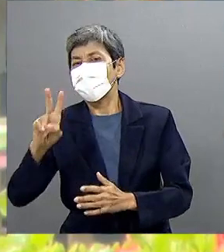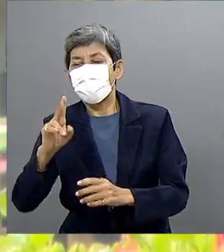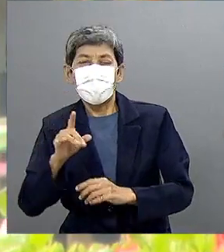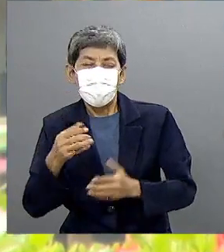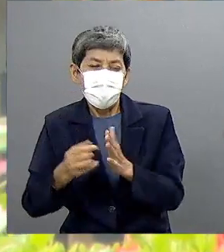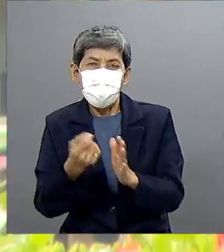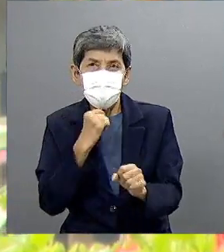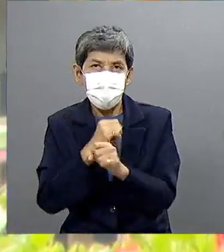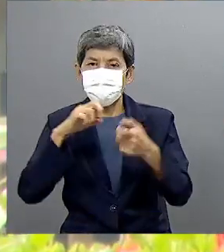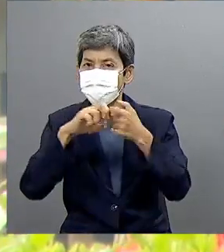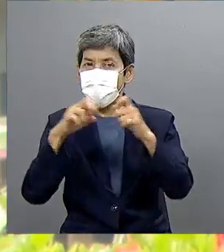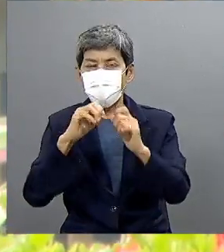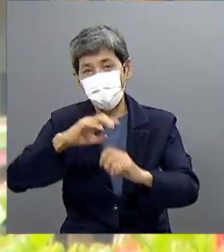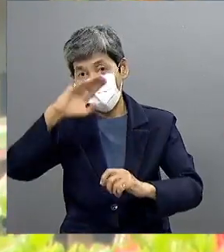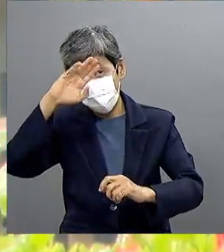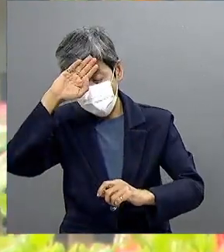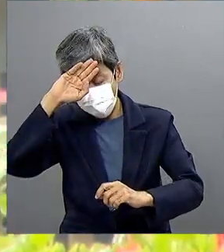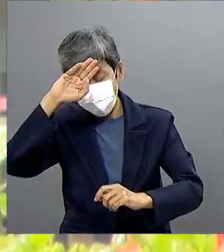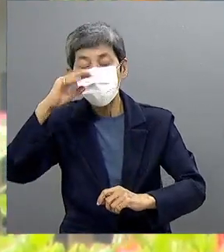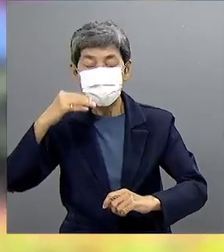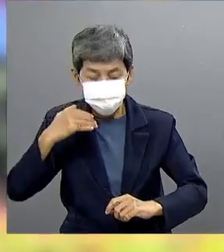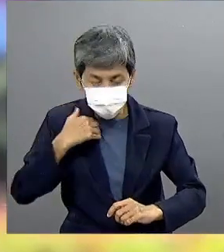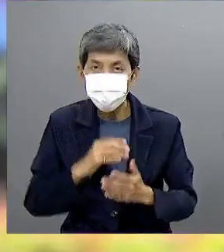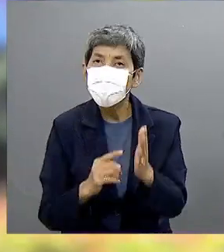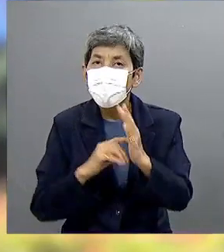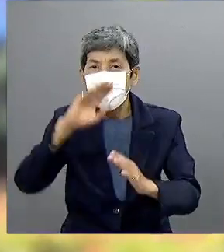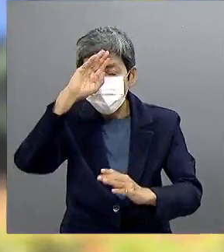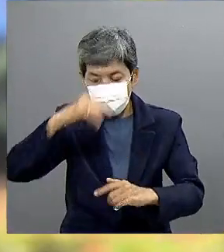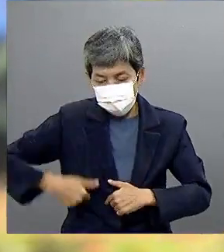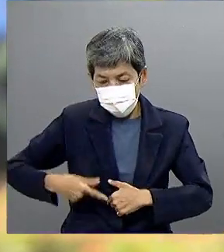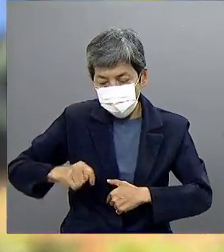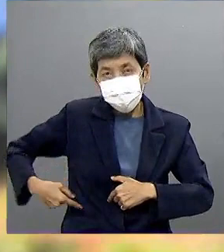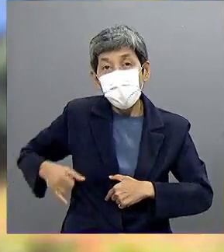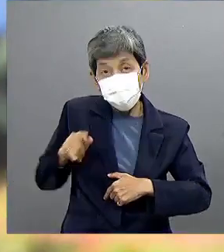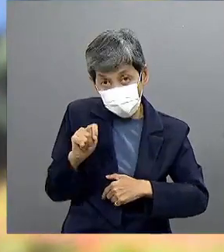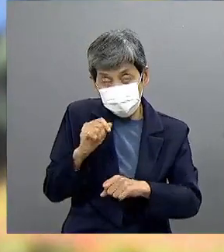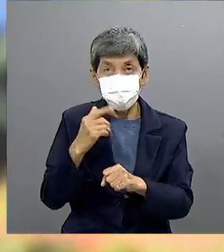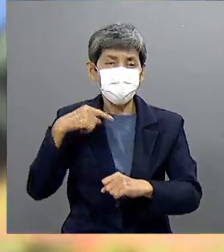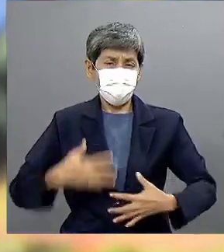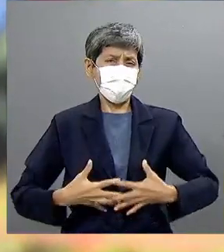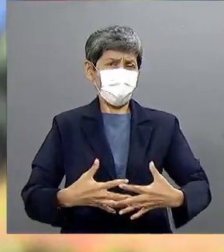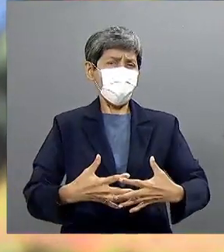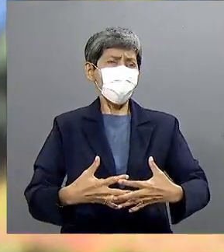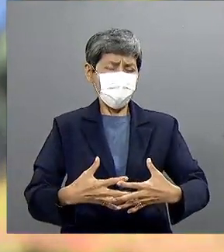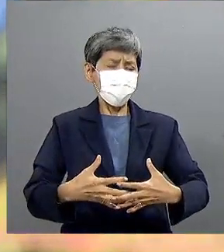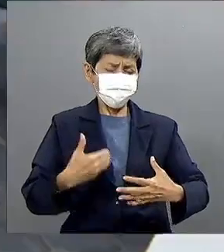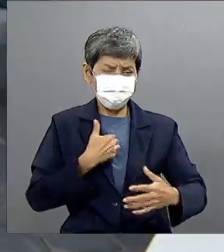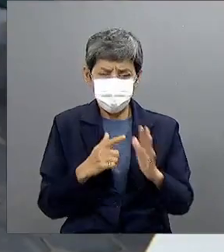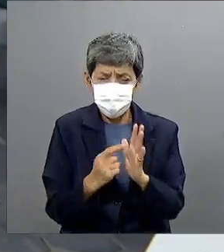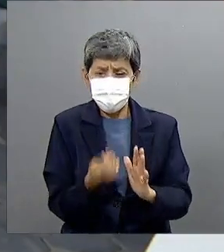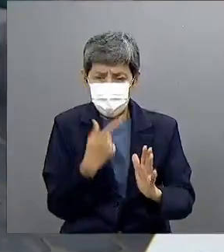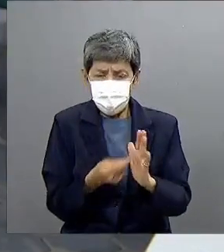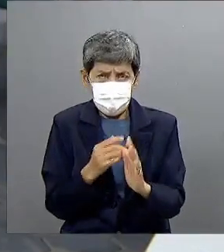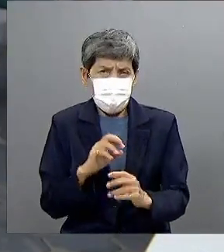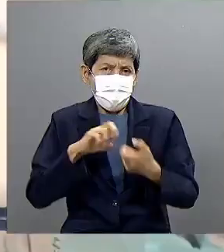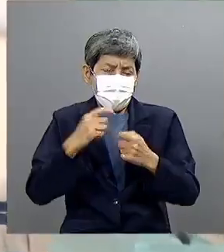ขึ้นกับผู้ป่วยที่มีโรคประจำตัวเช่นโรคตับโรคไตหรือหญิงตั้งครรภ์ในระยะแรกที่อาจจะส่งผลต่อทารกใน